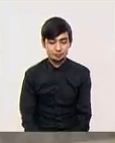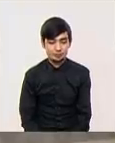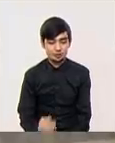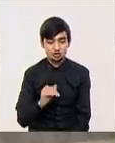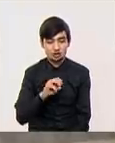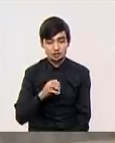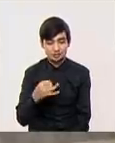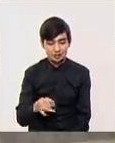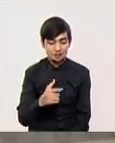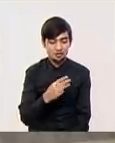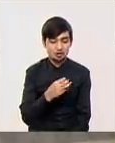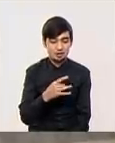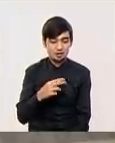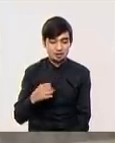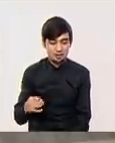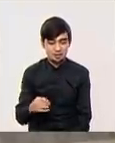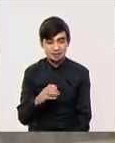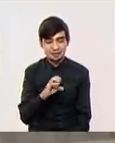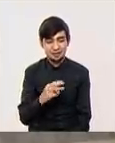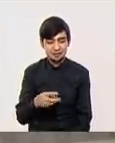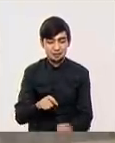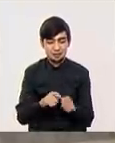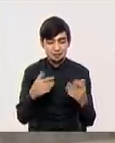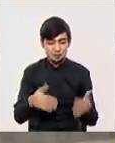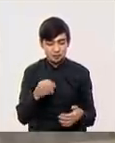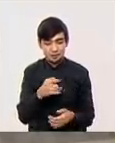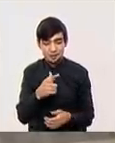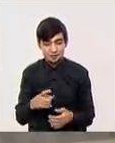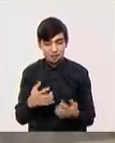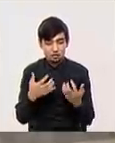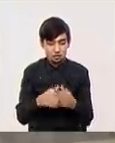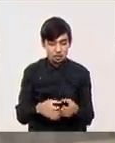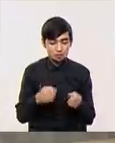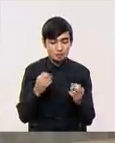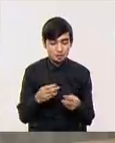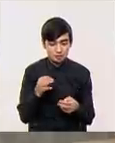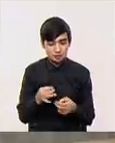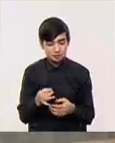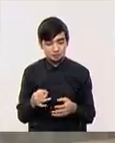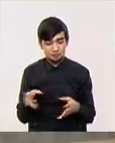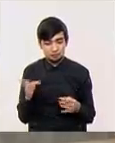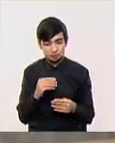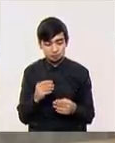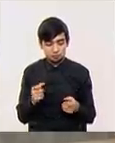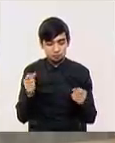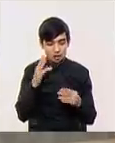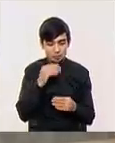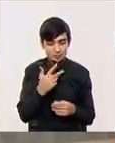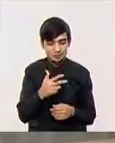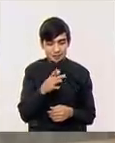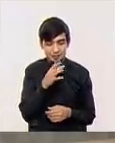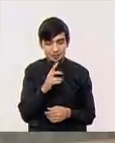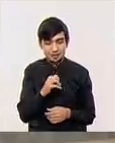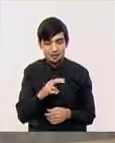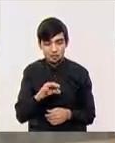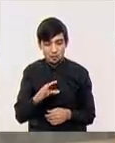Жетісай Шардара газ өлшеу станцияларының іске қосылуы газды өлшеу көрсеткіштерінің дәлдігін жақсартуға мүмкіндік береді. Ел тәуелсіздігінің 30 жылдық қарсаңында